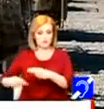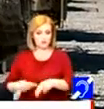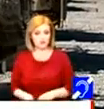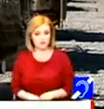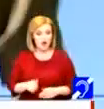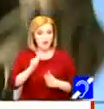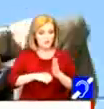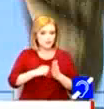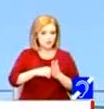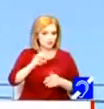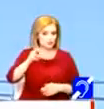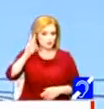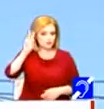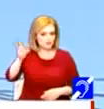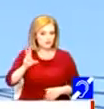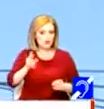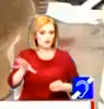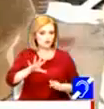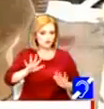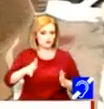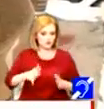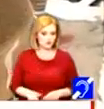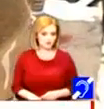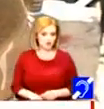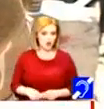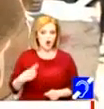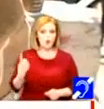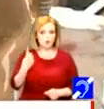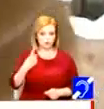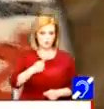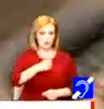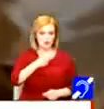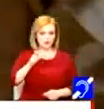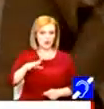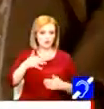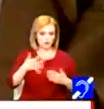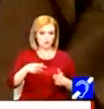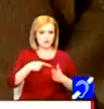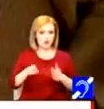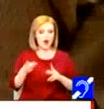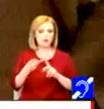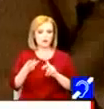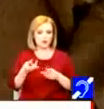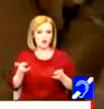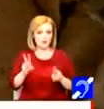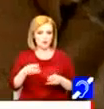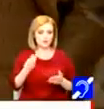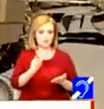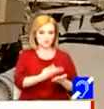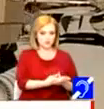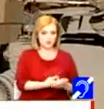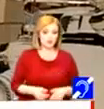motive încă necunoscute, vehiculul în care se aflau a ieșit de pe drum. Unul dintre răniți a fost deja externat, al doilea mai rămâne în spital pentru că are